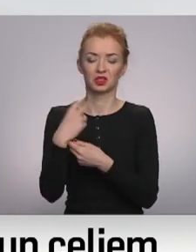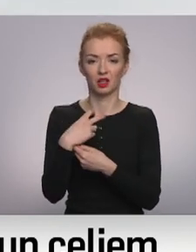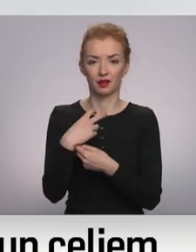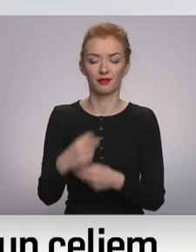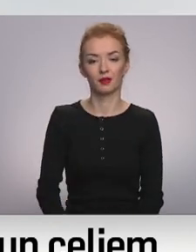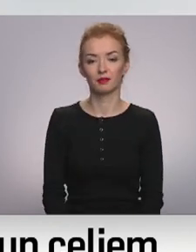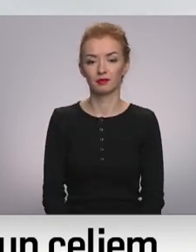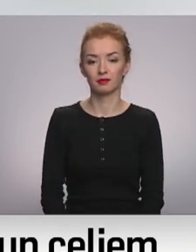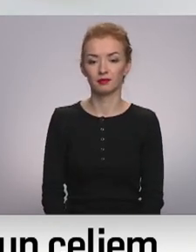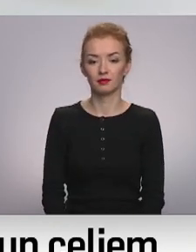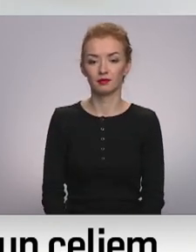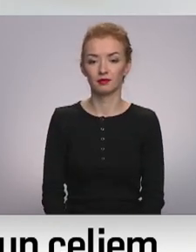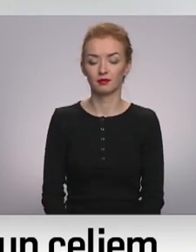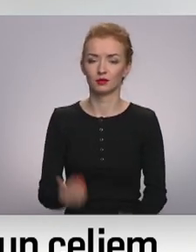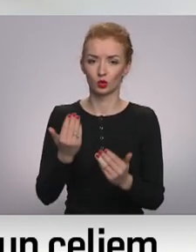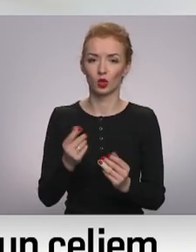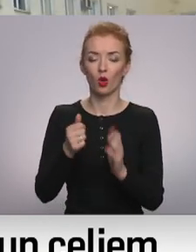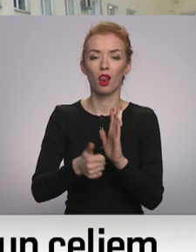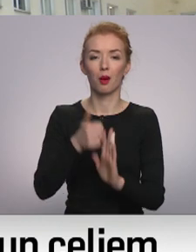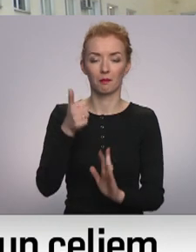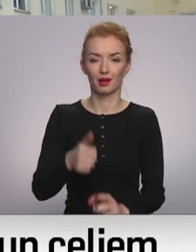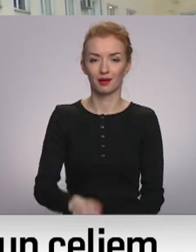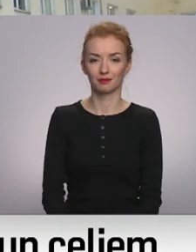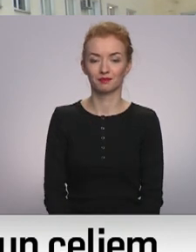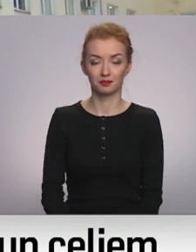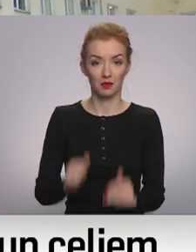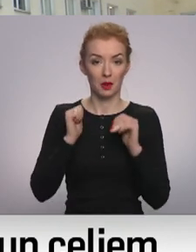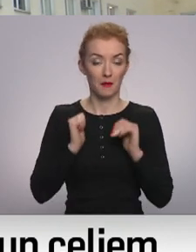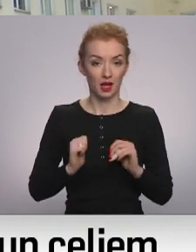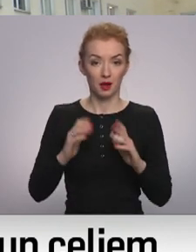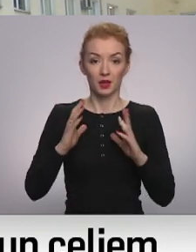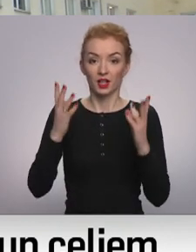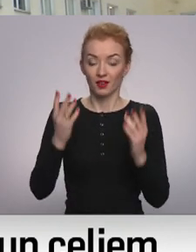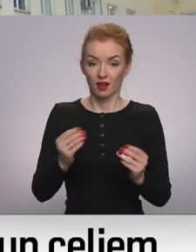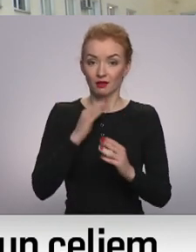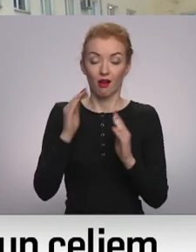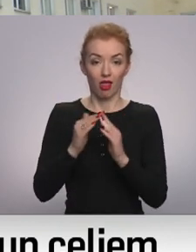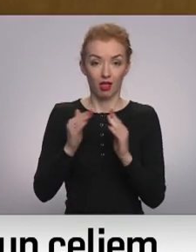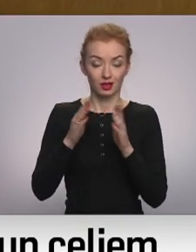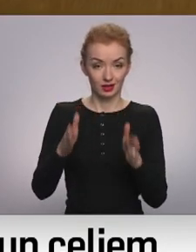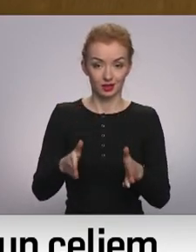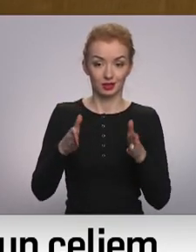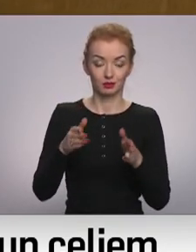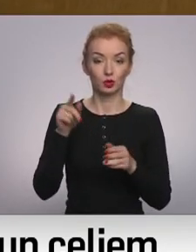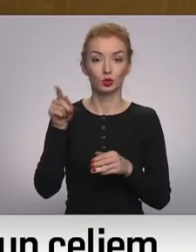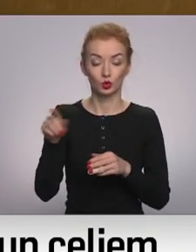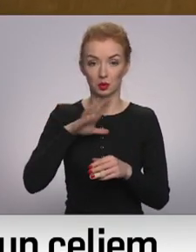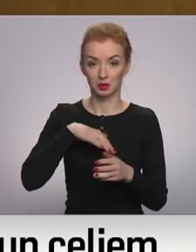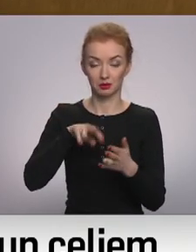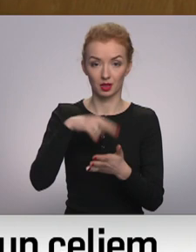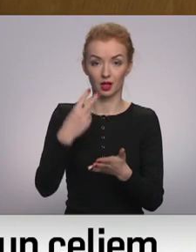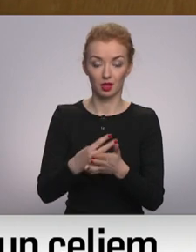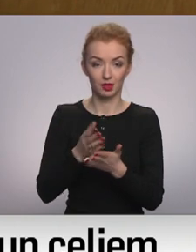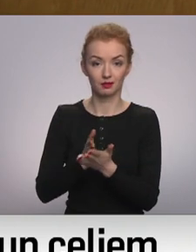tikai. Šodien jau labāk. Mierīgākas brīvdienas aizvadītas Rēzeknes slimnīcā. Tur pēc kritieniem